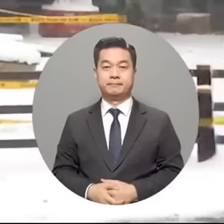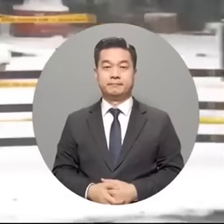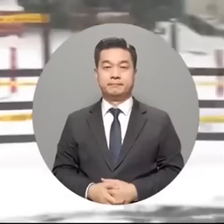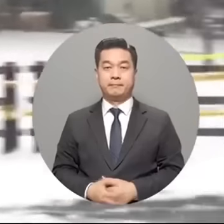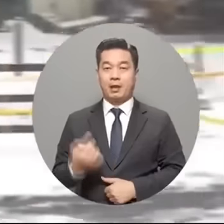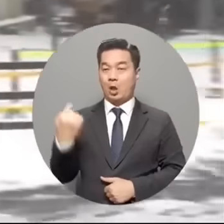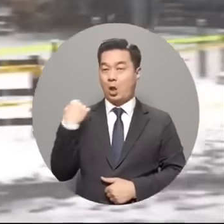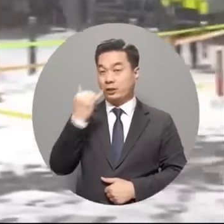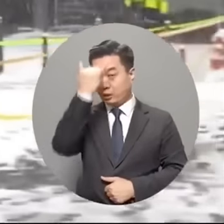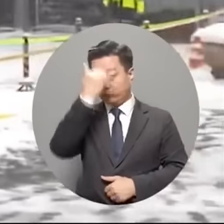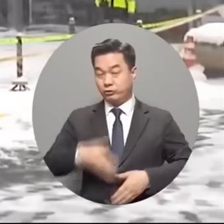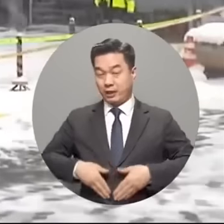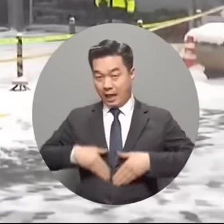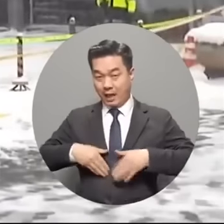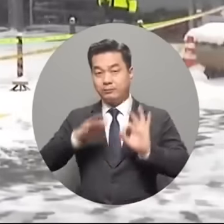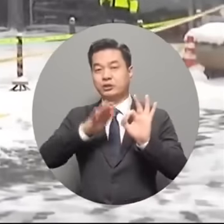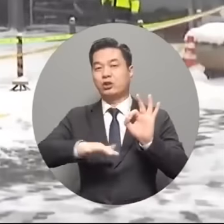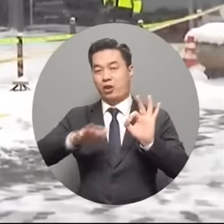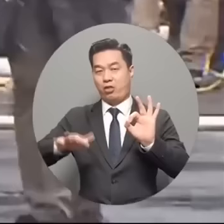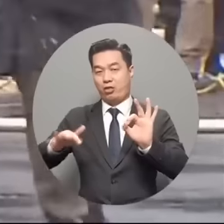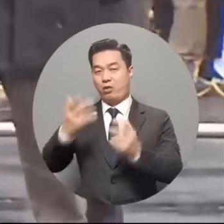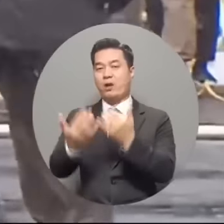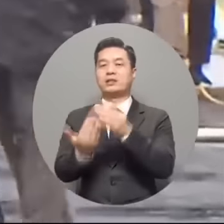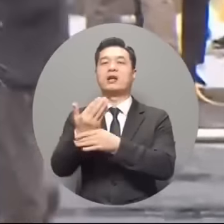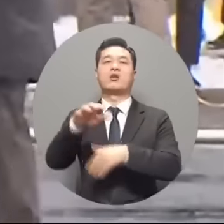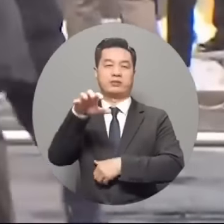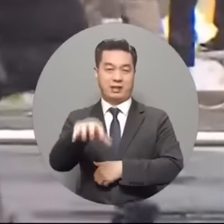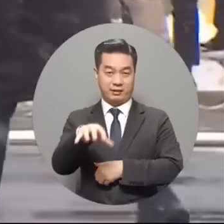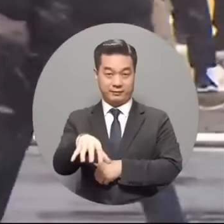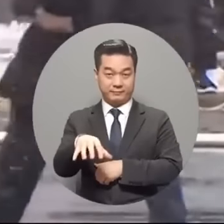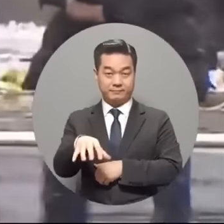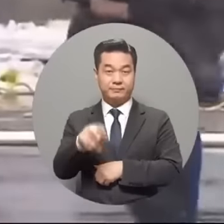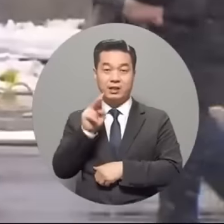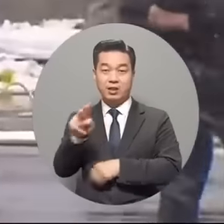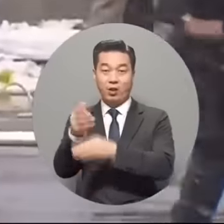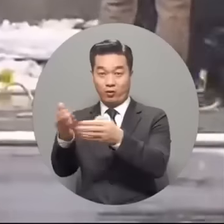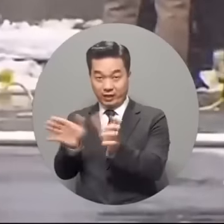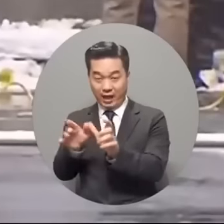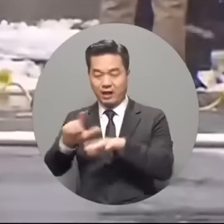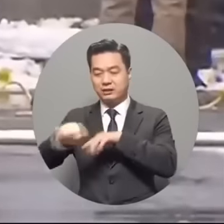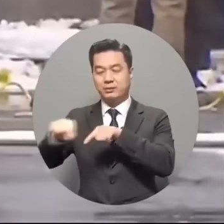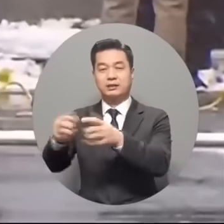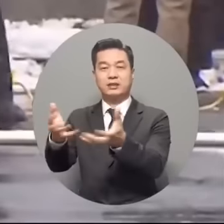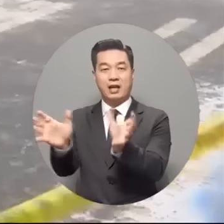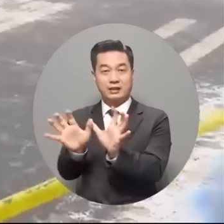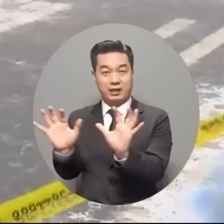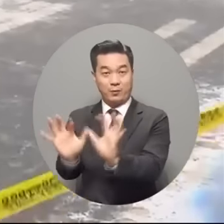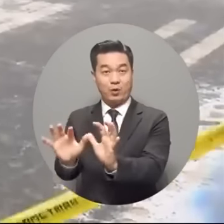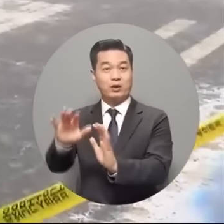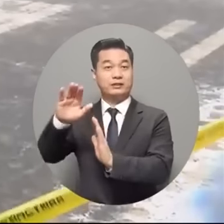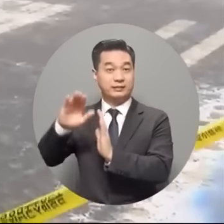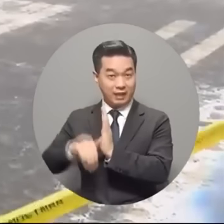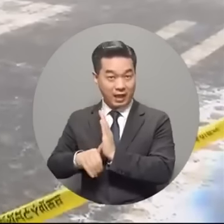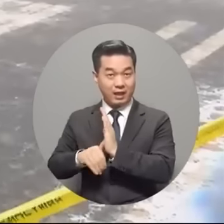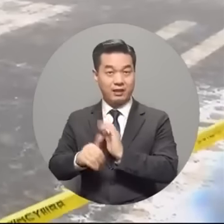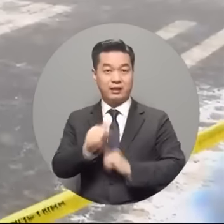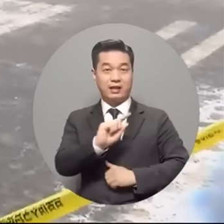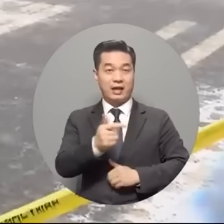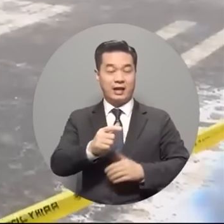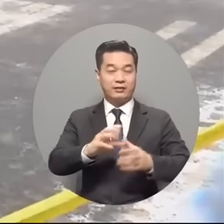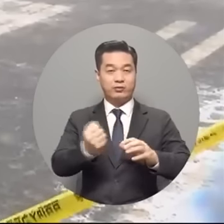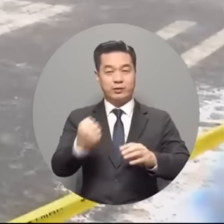어제 충남 서천의 화재 현장. 여당과 지자체 등 관계자들이 한쪽에 모여 있던 그 시각. 한동훈